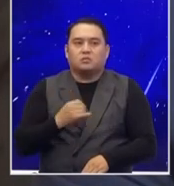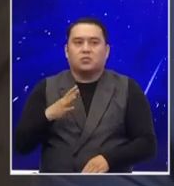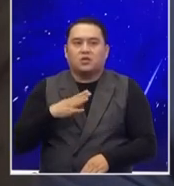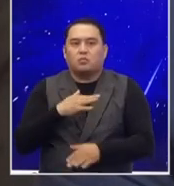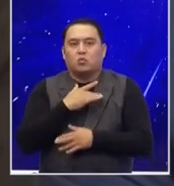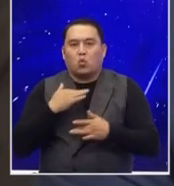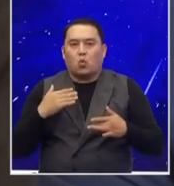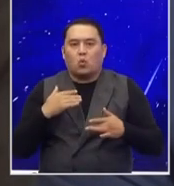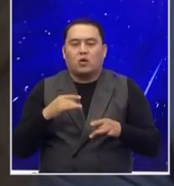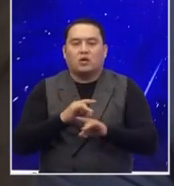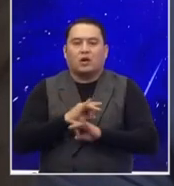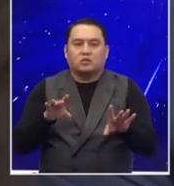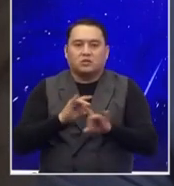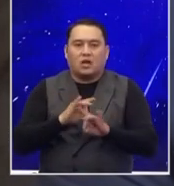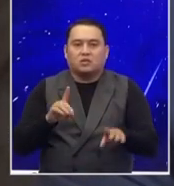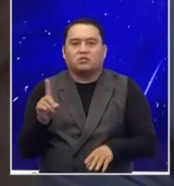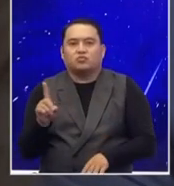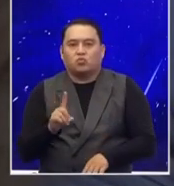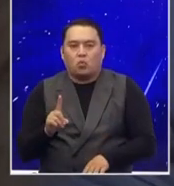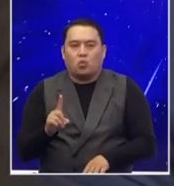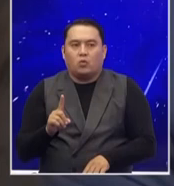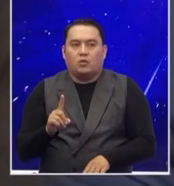много сказано